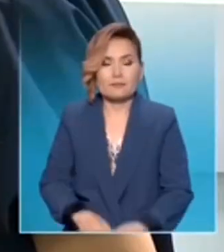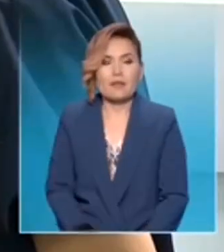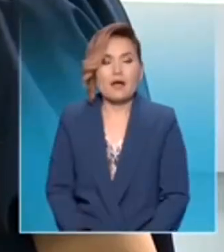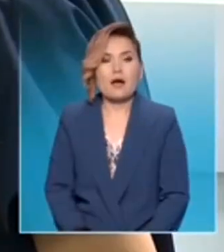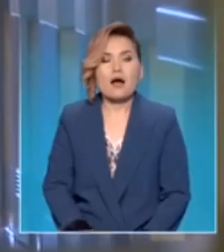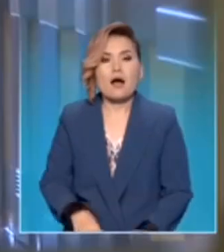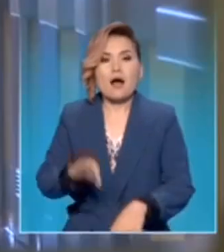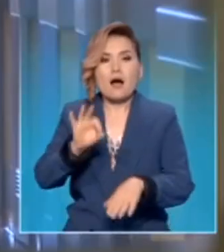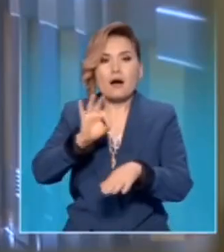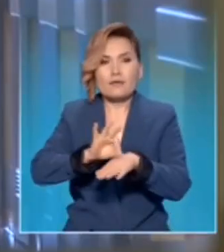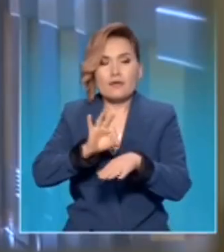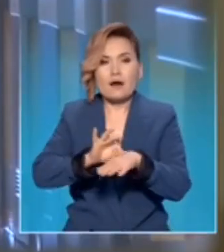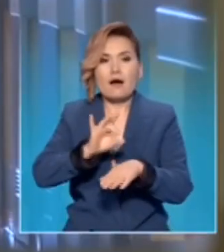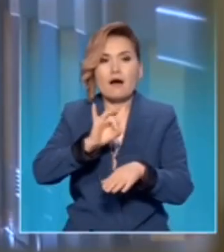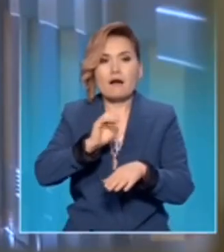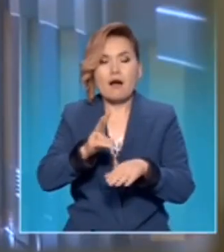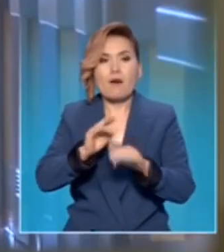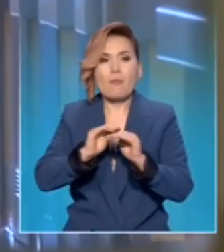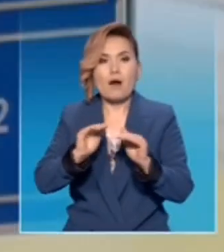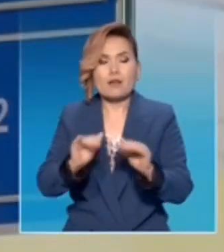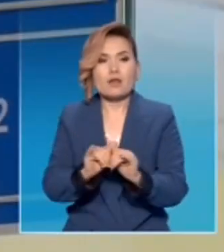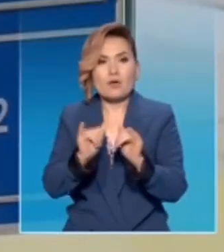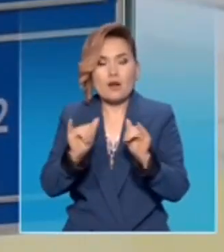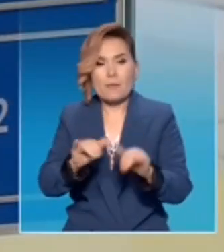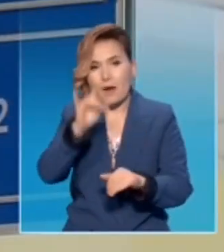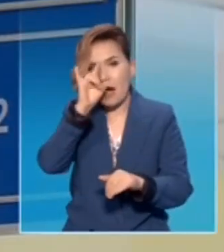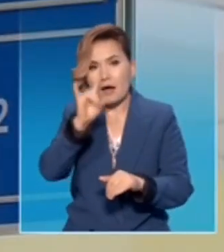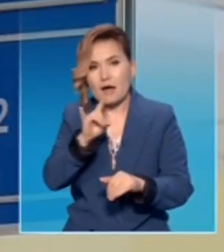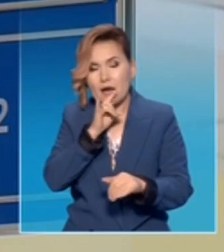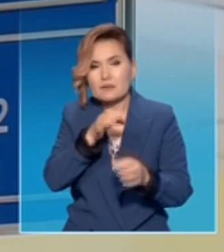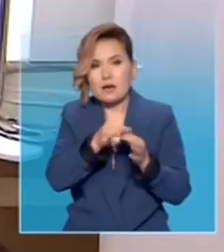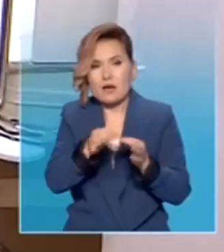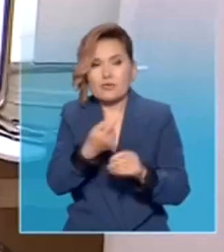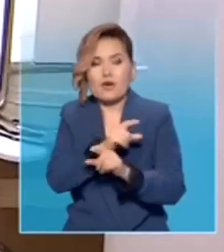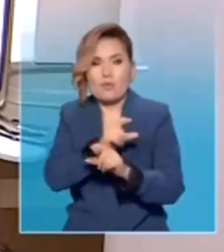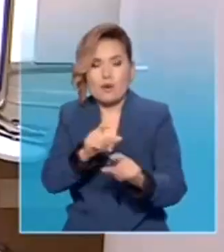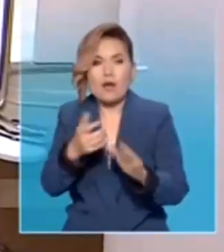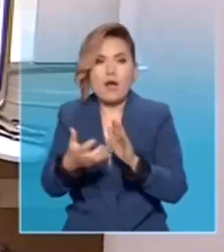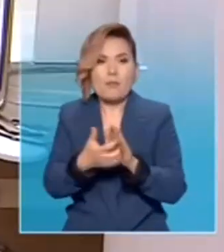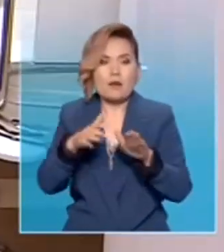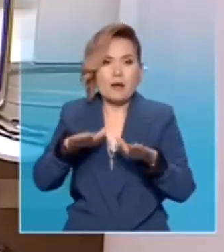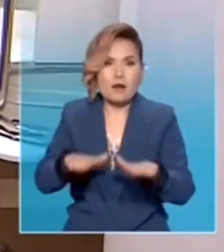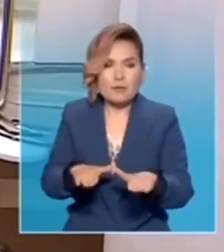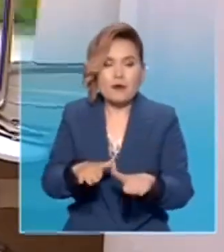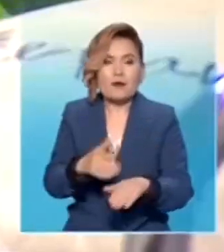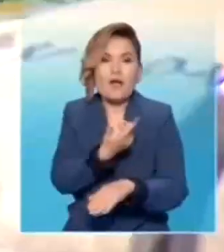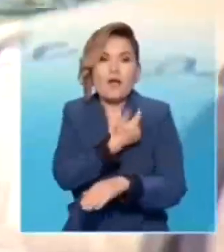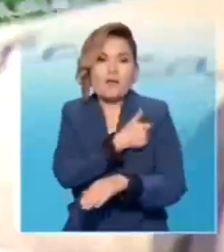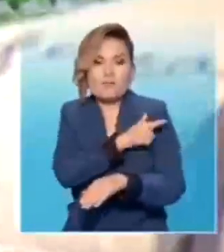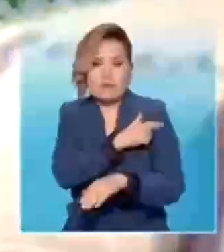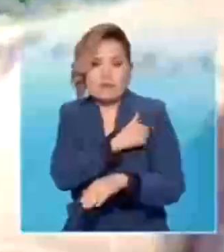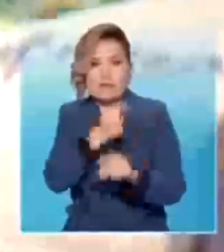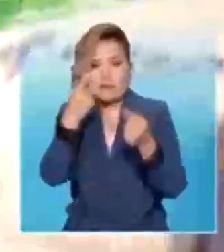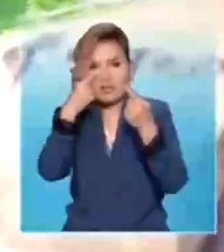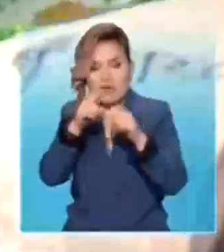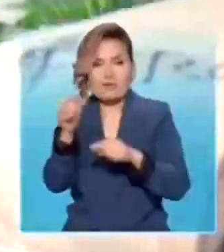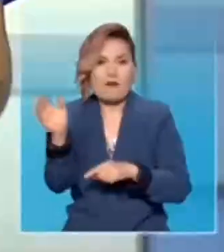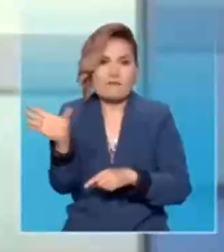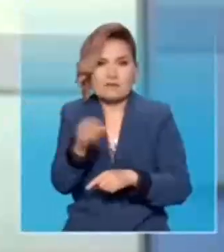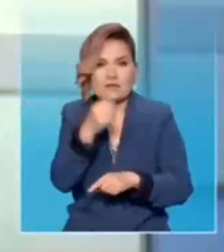Қатерлі ісікке шалдыққан балалар көбейіп барады. Еліміздегі емдеу мекемелерінде орын жетпей жатыр. Медициналық жабдықтар да әбден